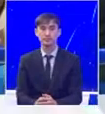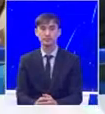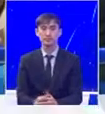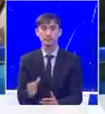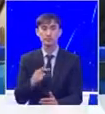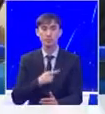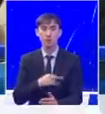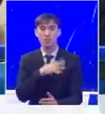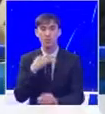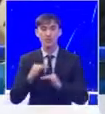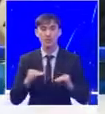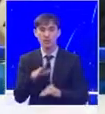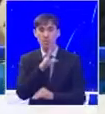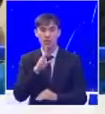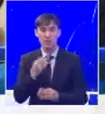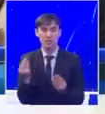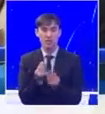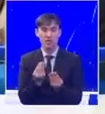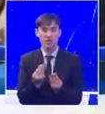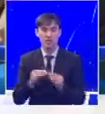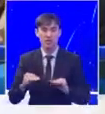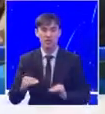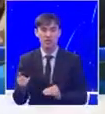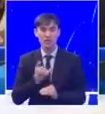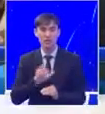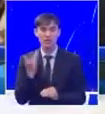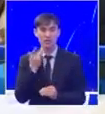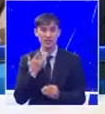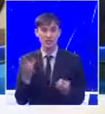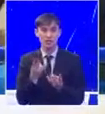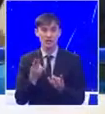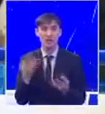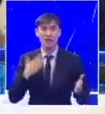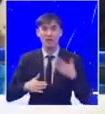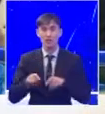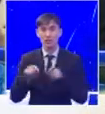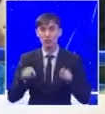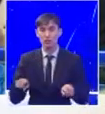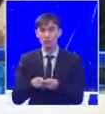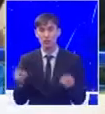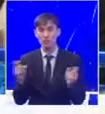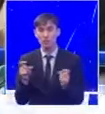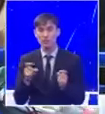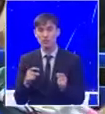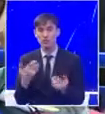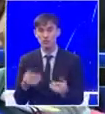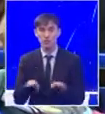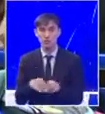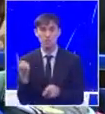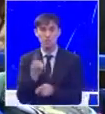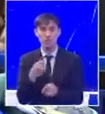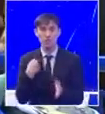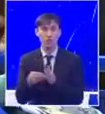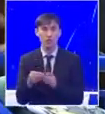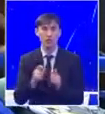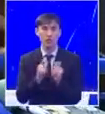Я многодетная мать, поэтому вещи для детей у нас в семье всегда актуальны. Я рада открытию такого торгового дома. Вот как первому